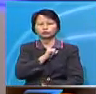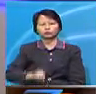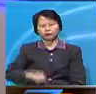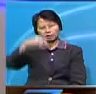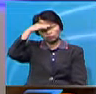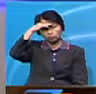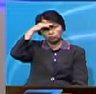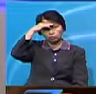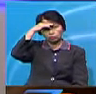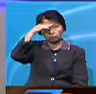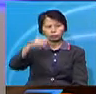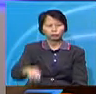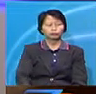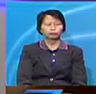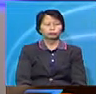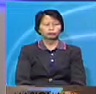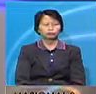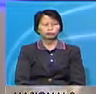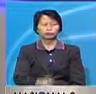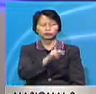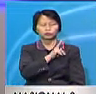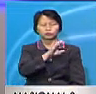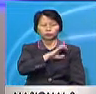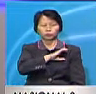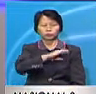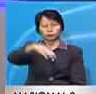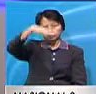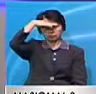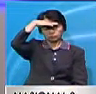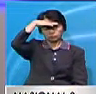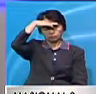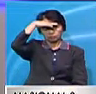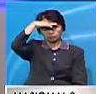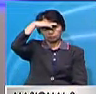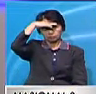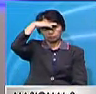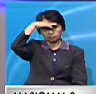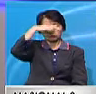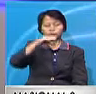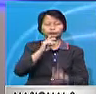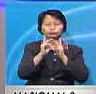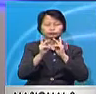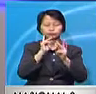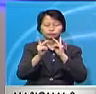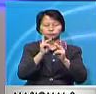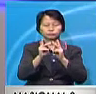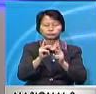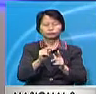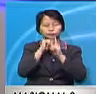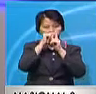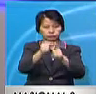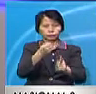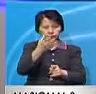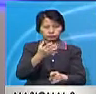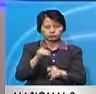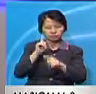Johor Sultan Ibrahim Sultan Iskandar ketua polis Johor Datuk Wan Ahmad najmuddin Mohamad dalam satu kenyataan memaklumkan